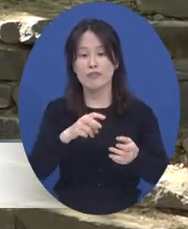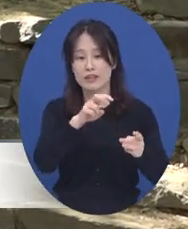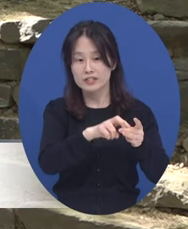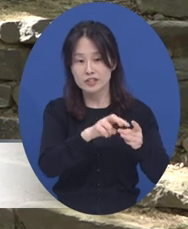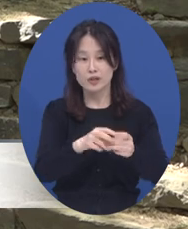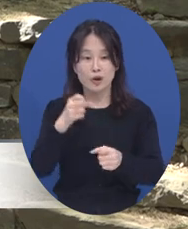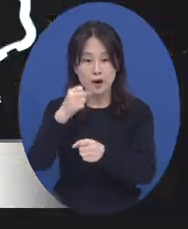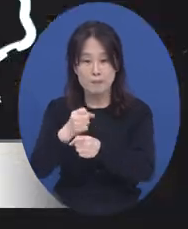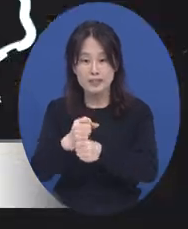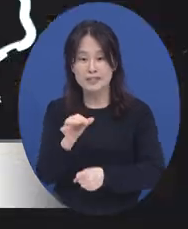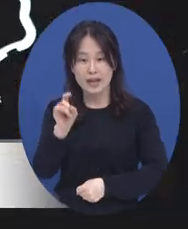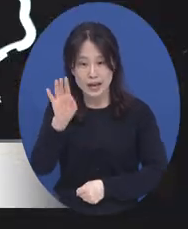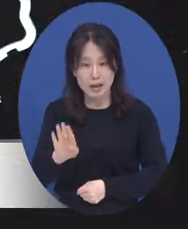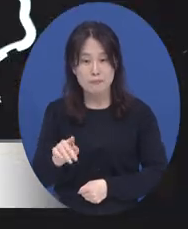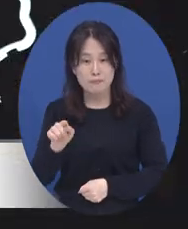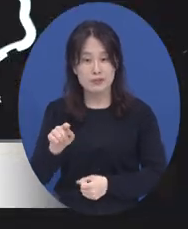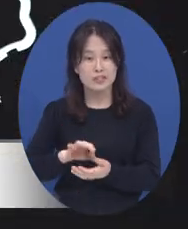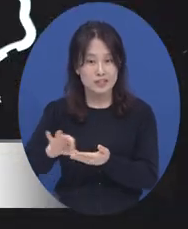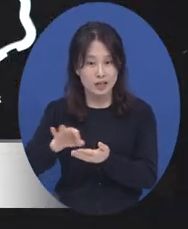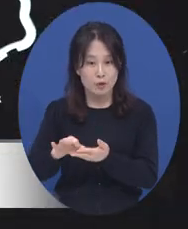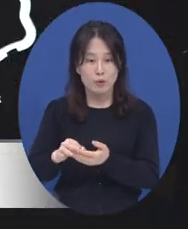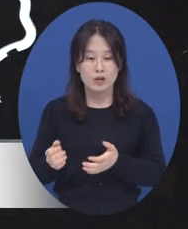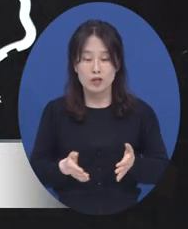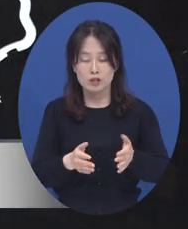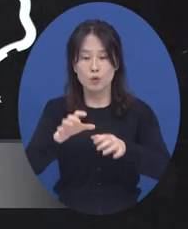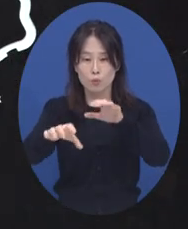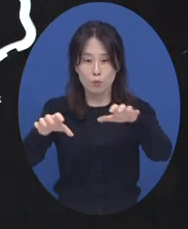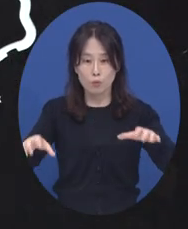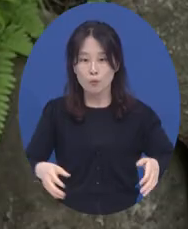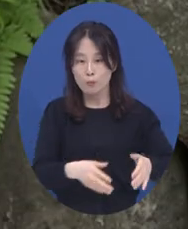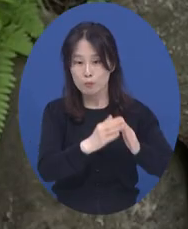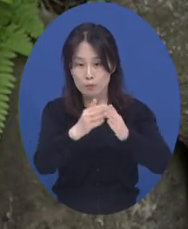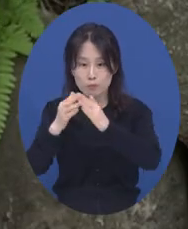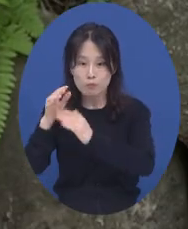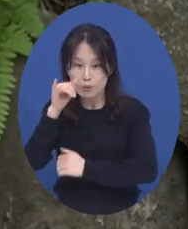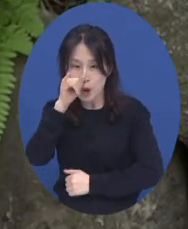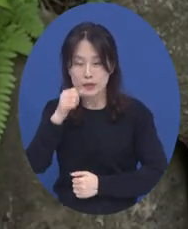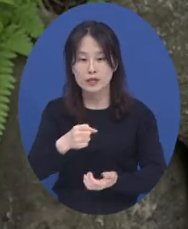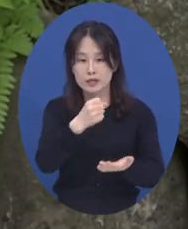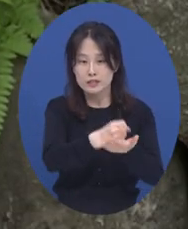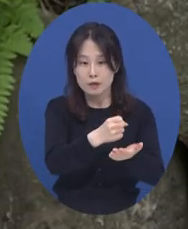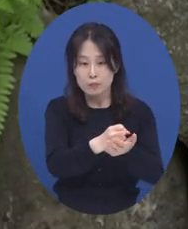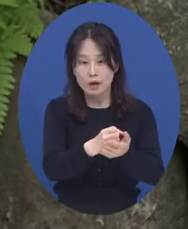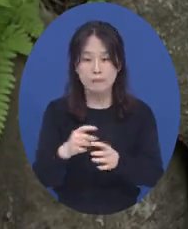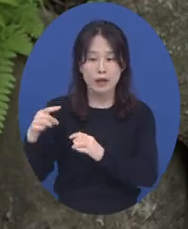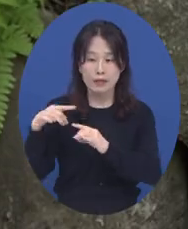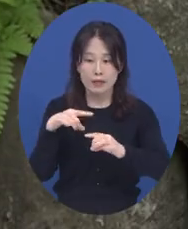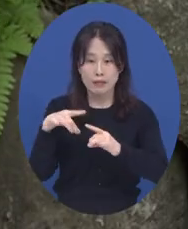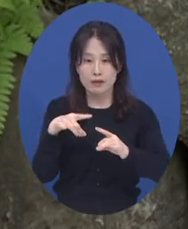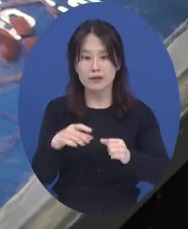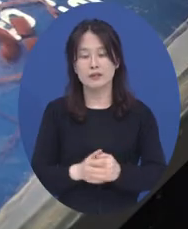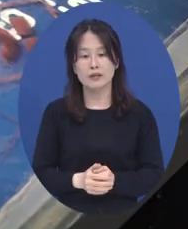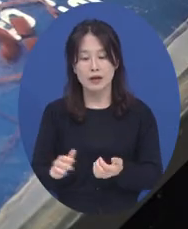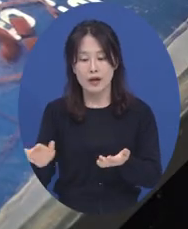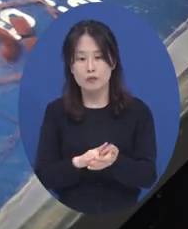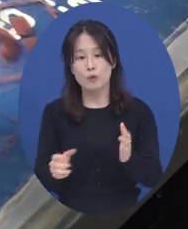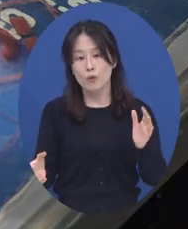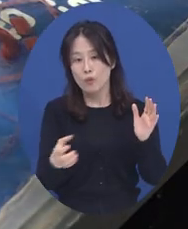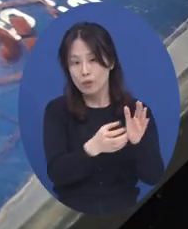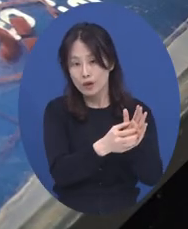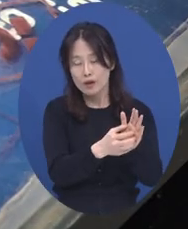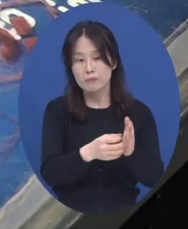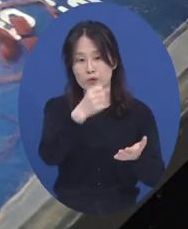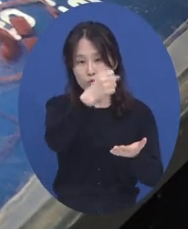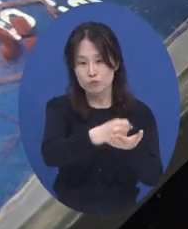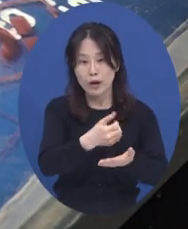옛길 스탬프 투어 모바일 앱으로 옛길 주요 지점마다 설치돼 있는 스탬프함의 무선 통신 기기에 스마트폰을 대면 도장을